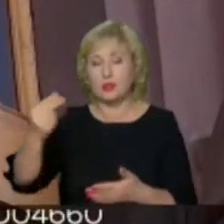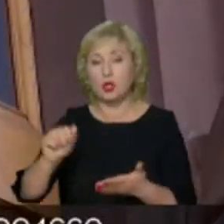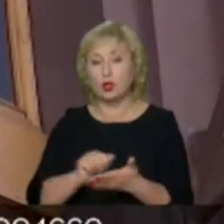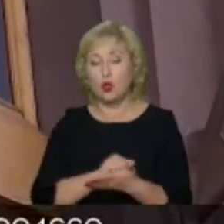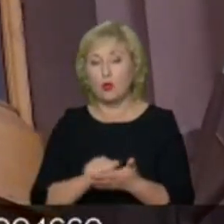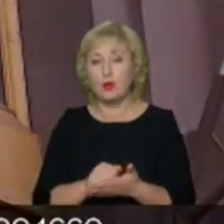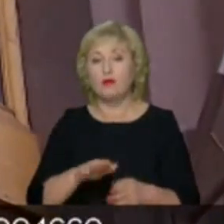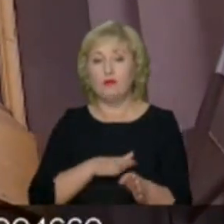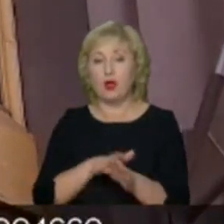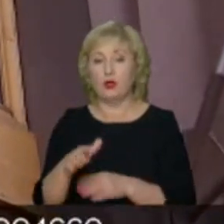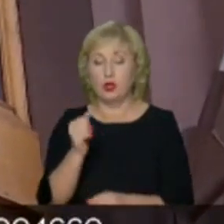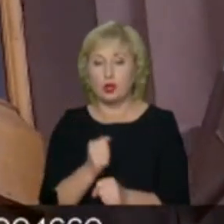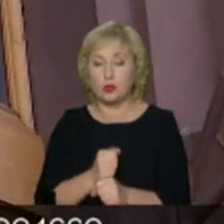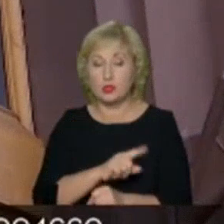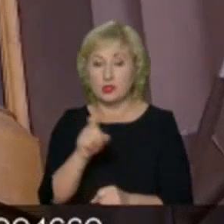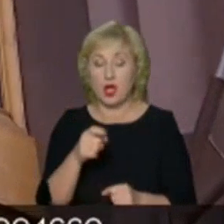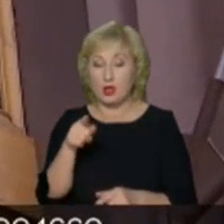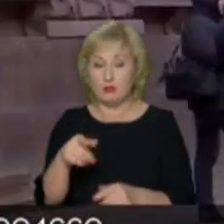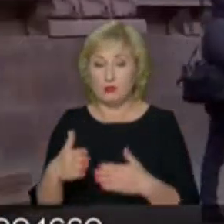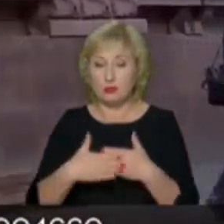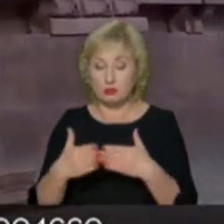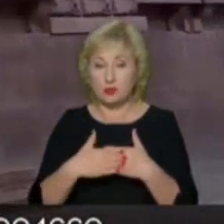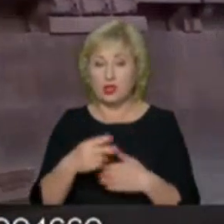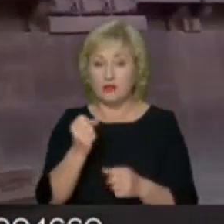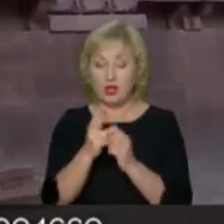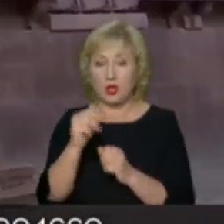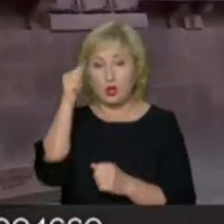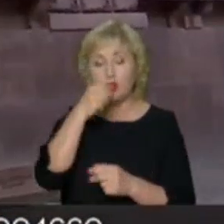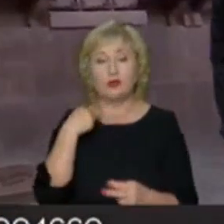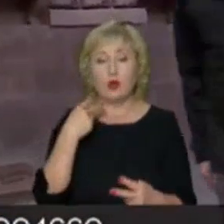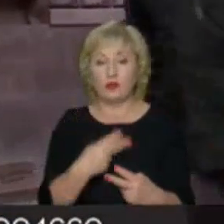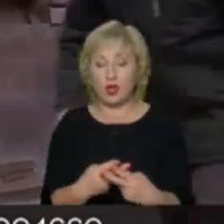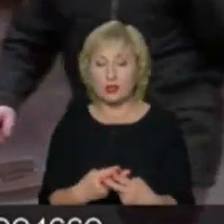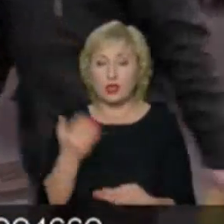виконаної роботи. За скоєне йому загрожує до 12 років ув'язнення.